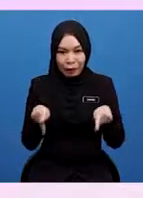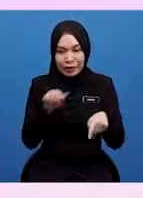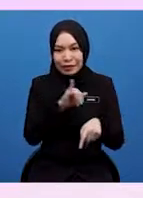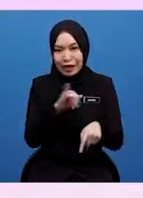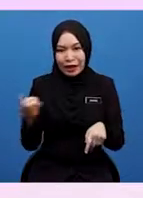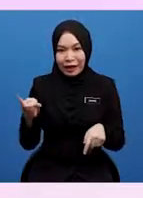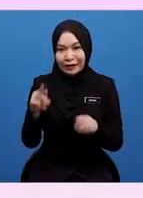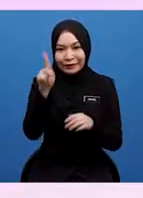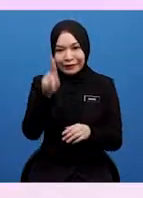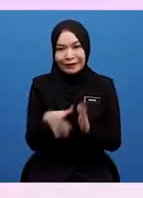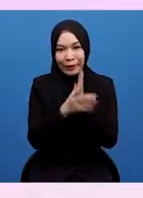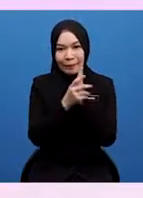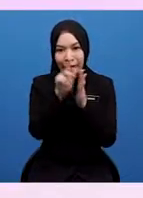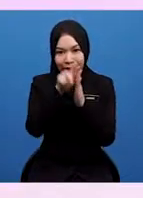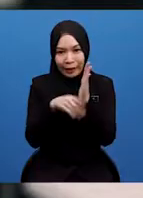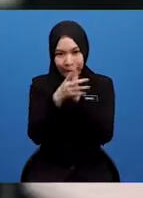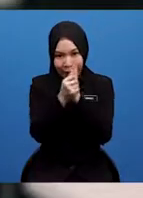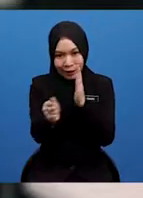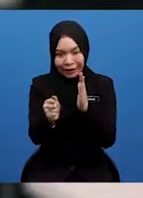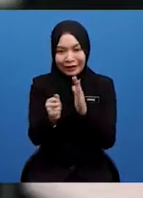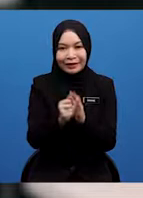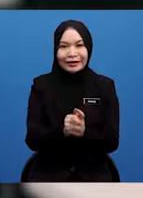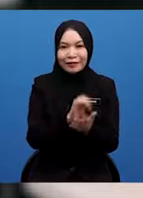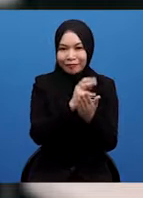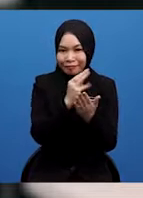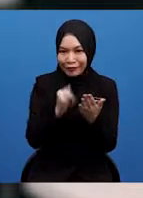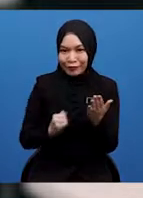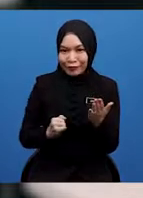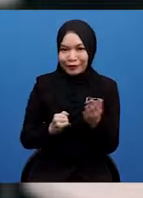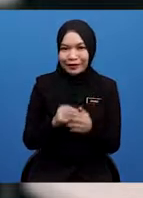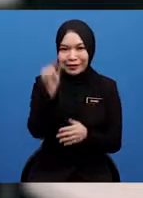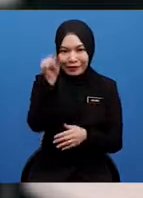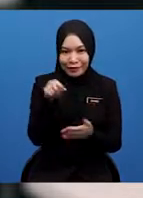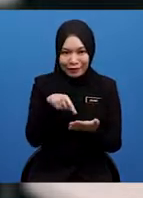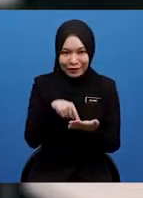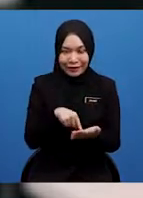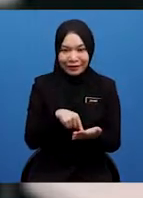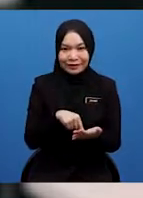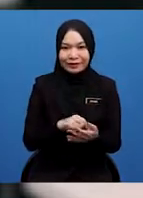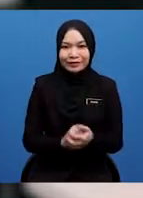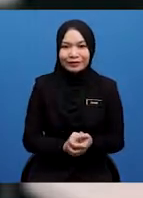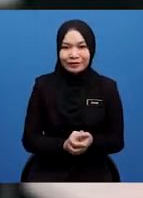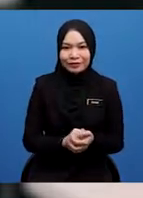kedua-dua graf ini. Graf gabungan bar compound atau